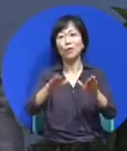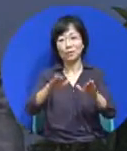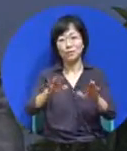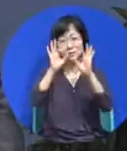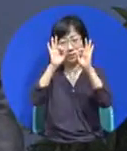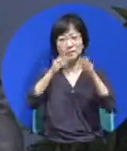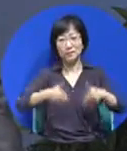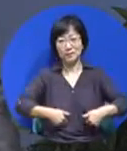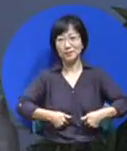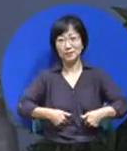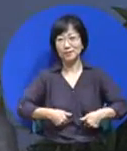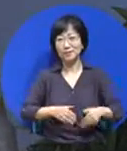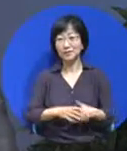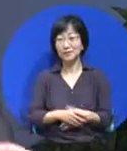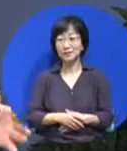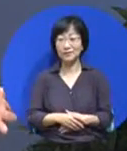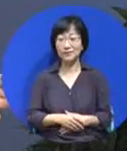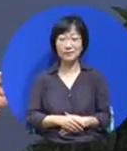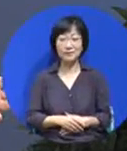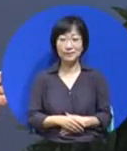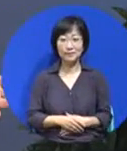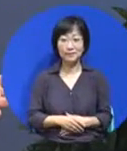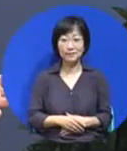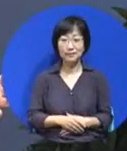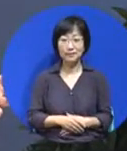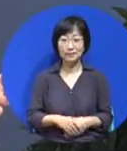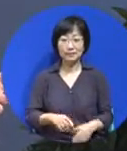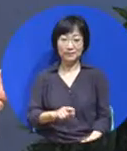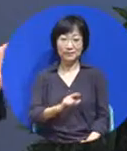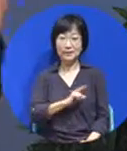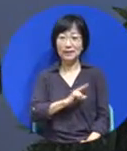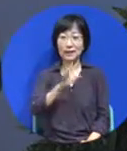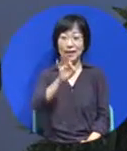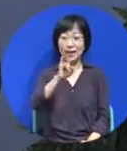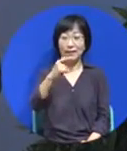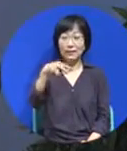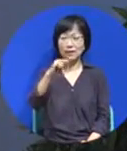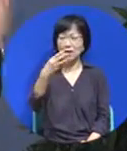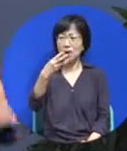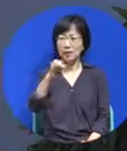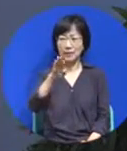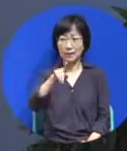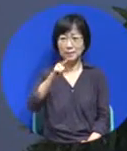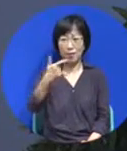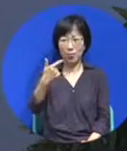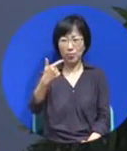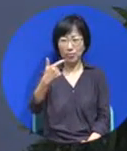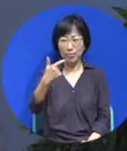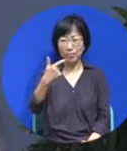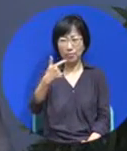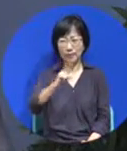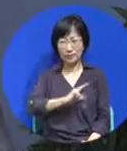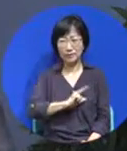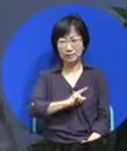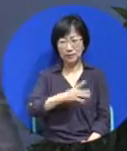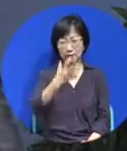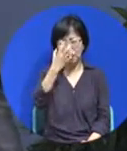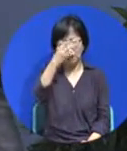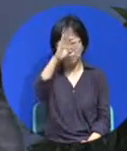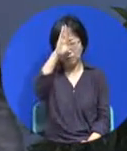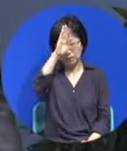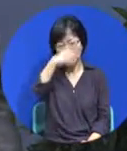아시다시피 이 앤 슬리버이라는 사람이 우울증으로 정신병으로 시달렸잖아요. As you know, there was a man